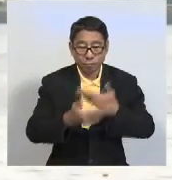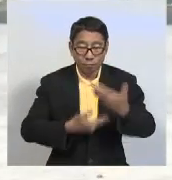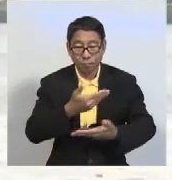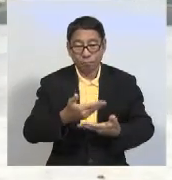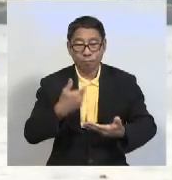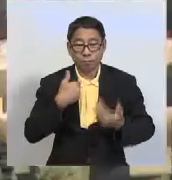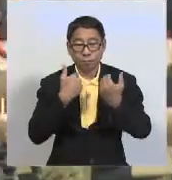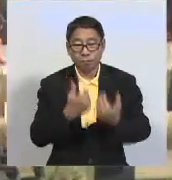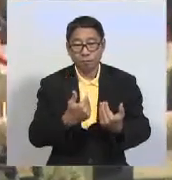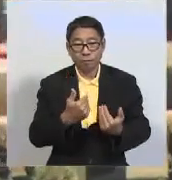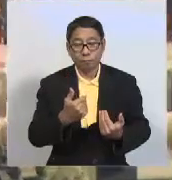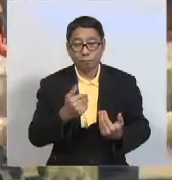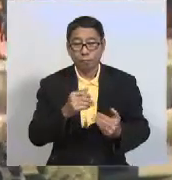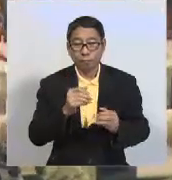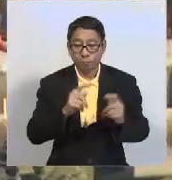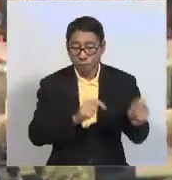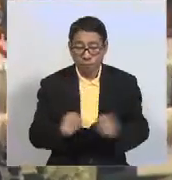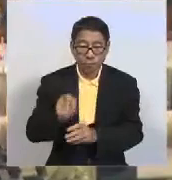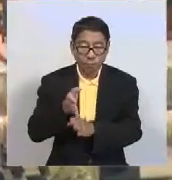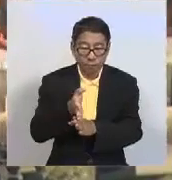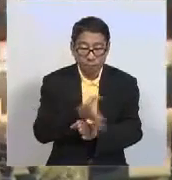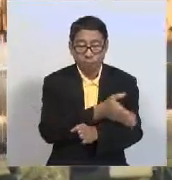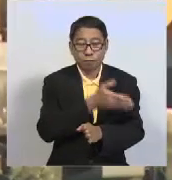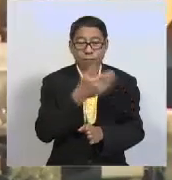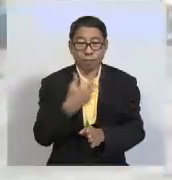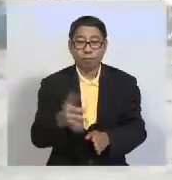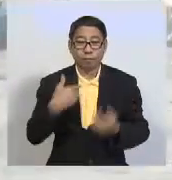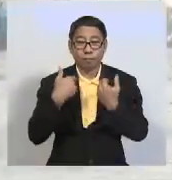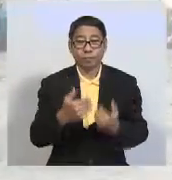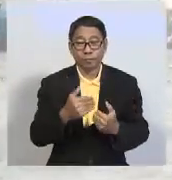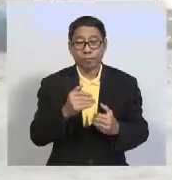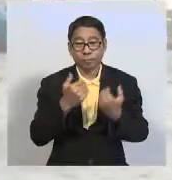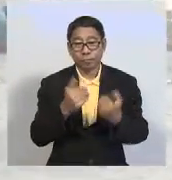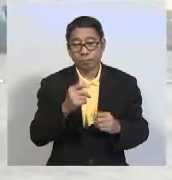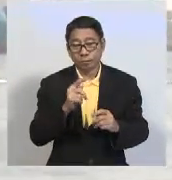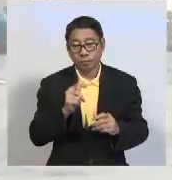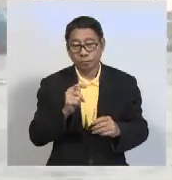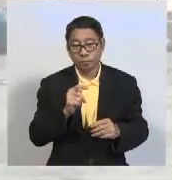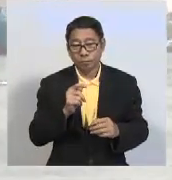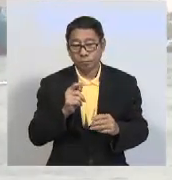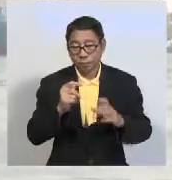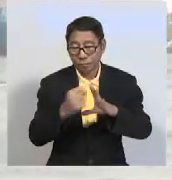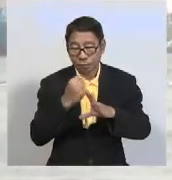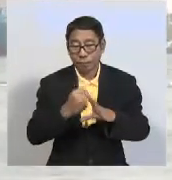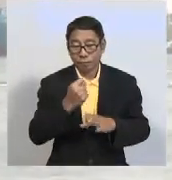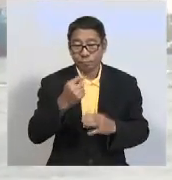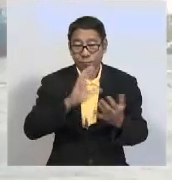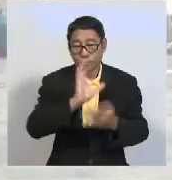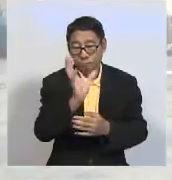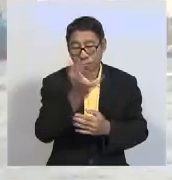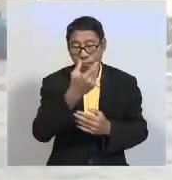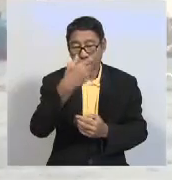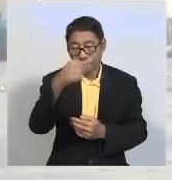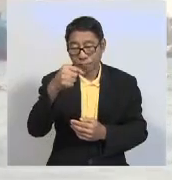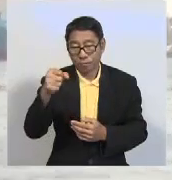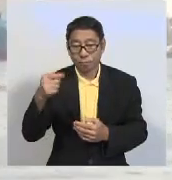ตรียมการไว้ก่อนหน้านี้แล้วนะคะโดยจะเข้าไปบุกตลาดทั่วโลกใน10กลุ่มตลาดใหญ่